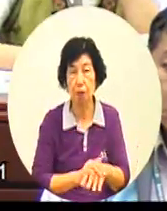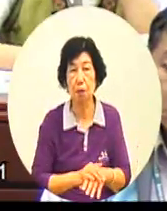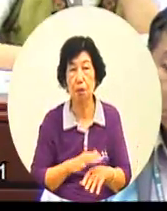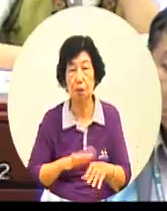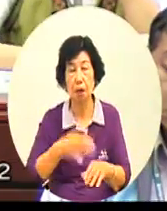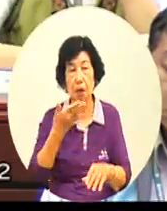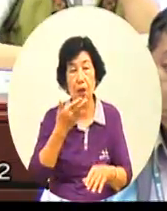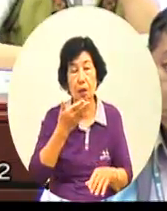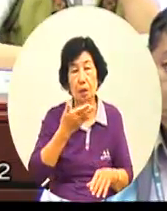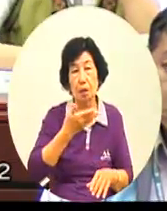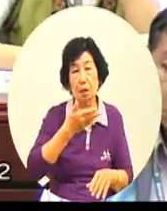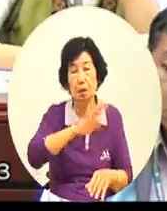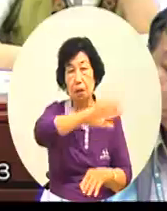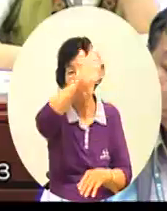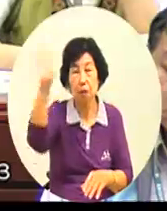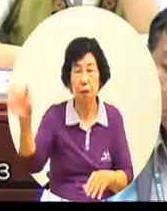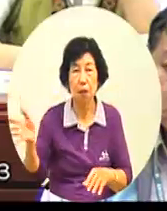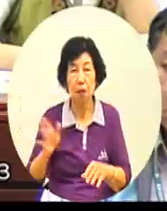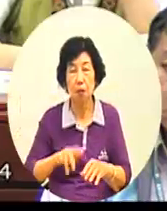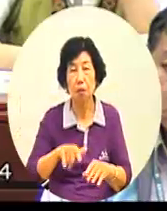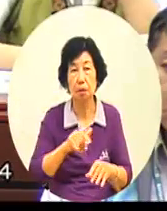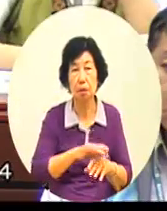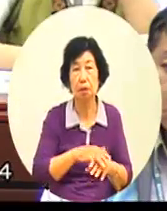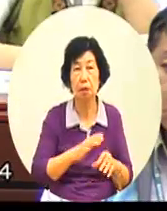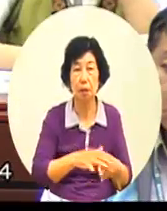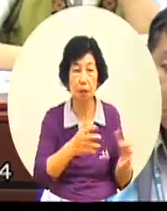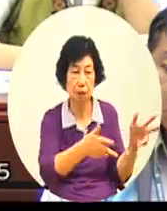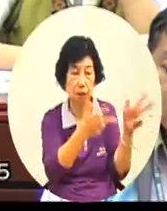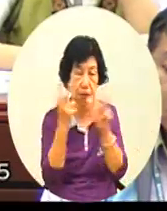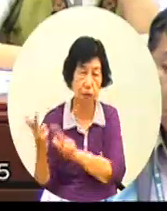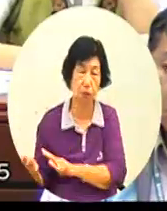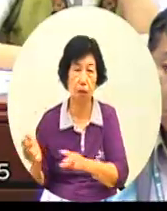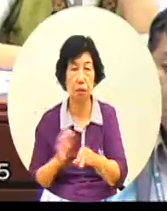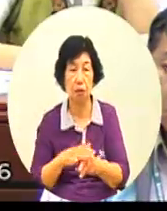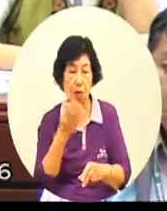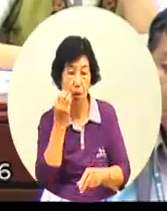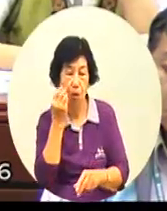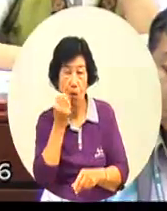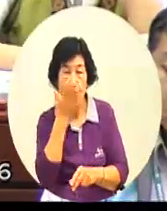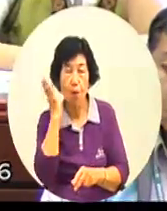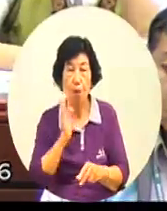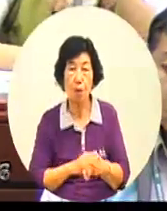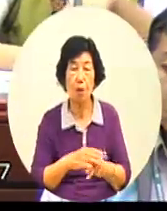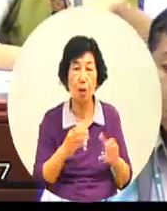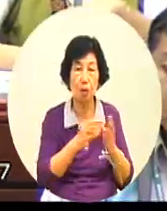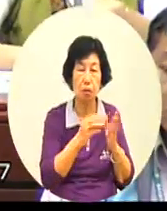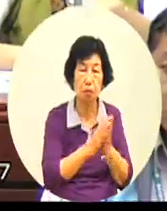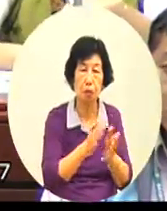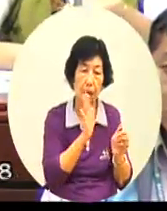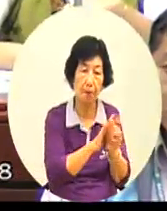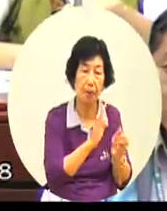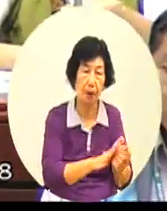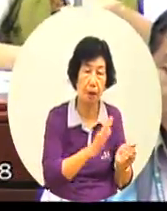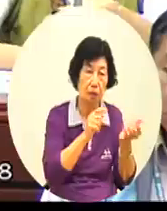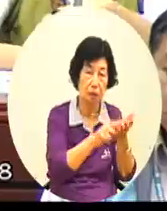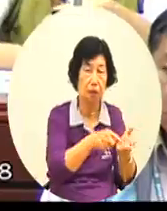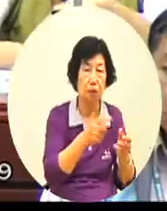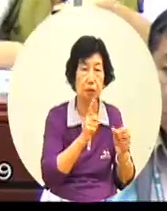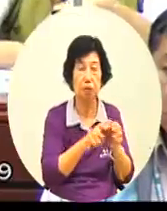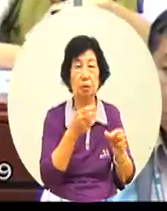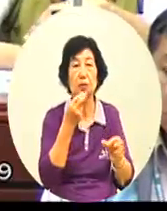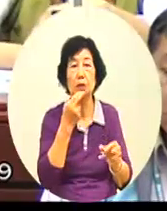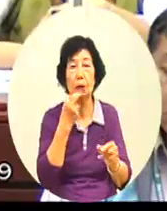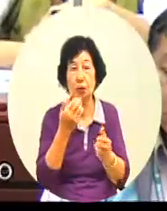要谢谢观光局也协助我们，协助我们争取到中央的预算。那可能明年预计明年会做整